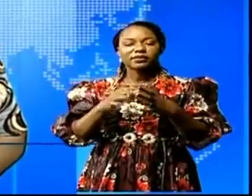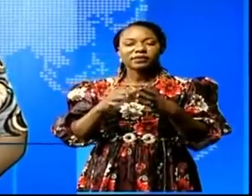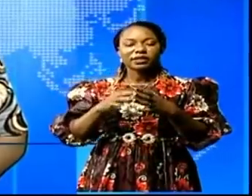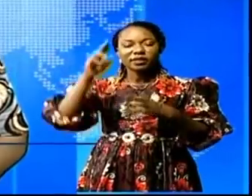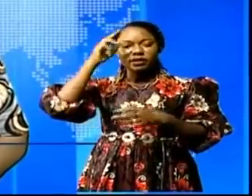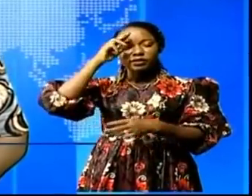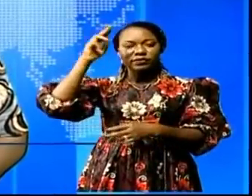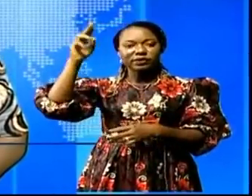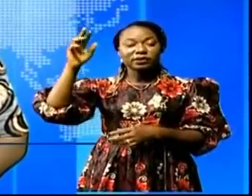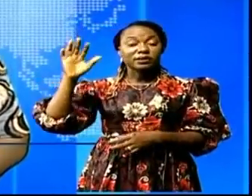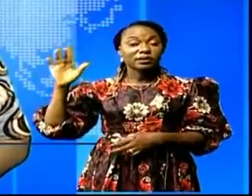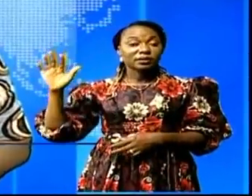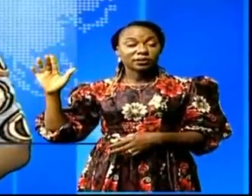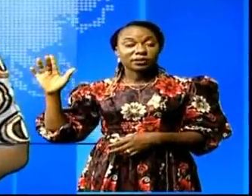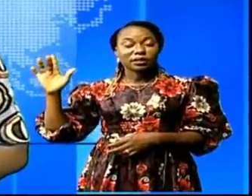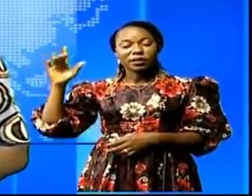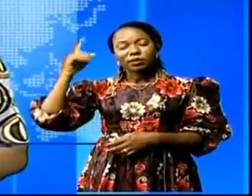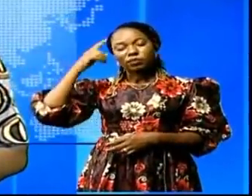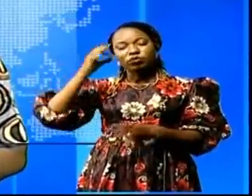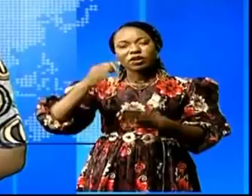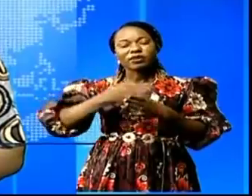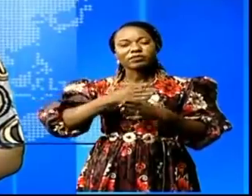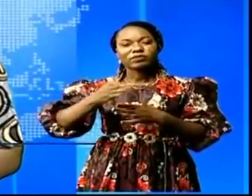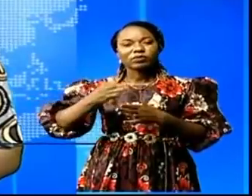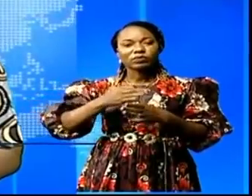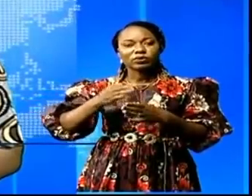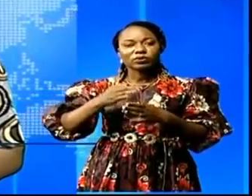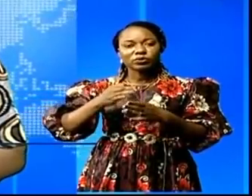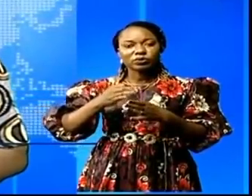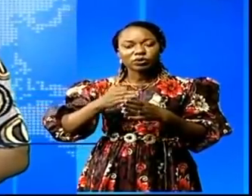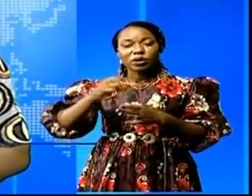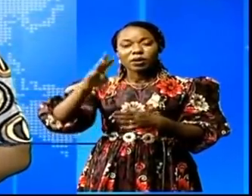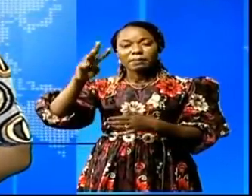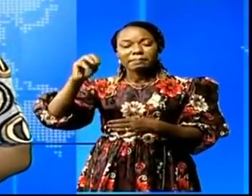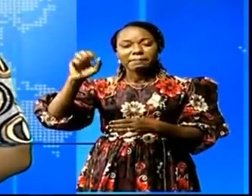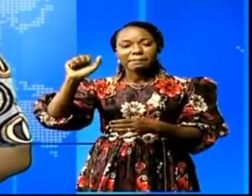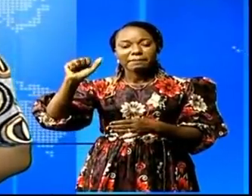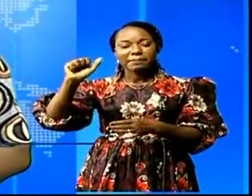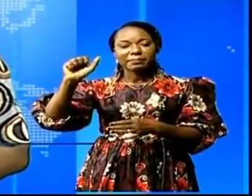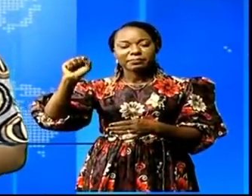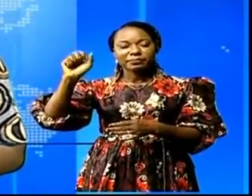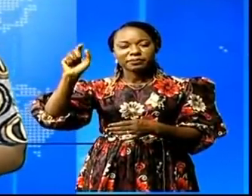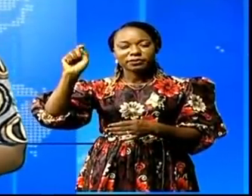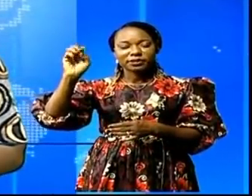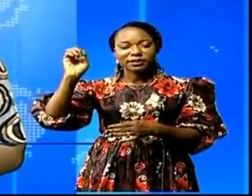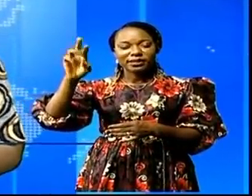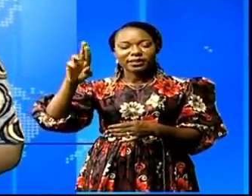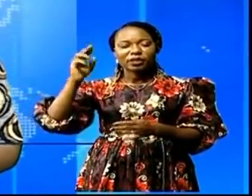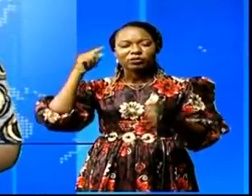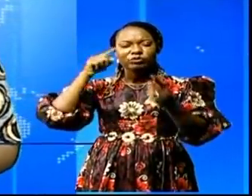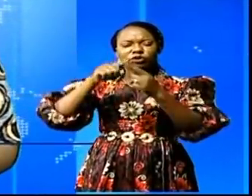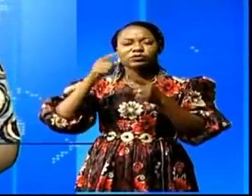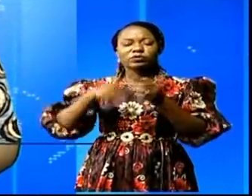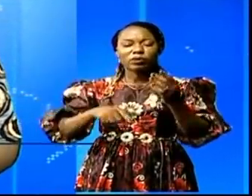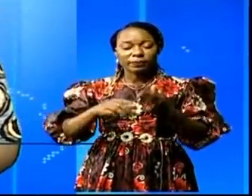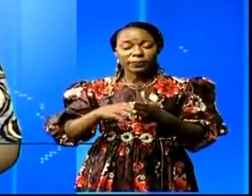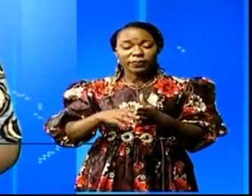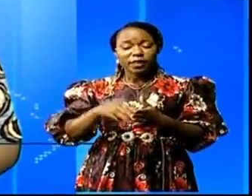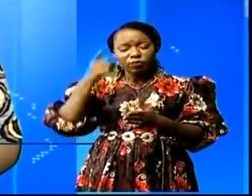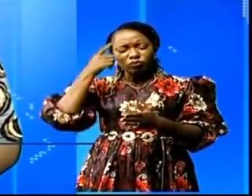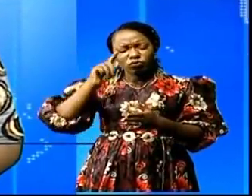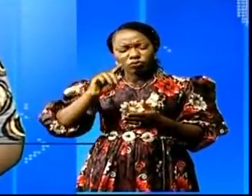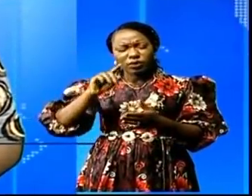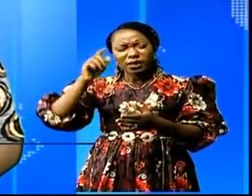l'université de Kinshasa pour la formation en master des officiers militaires. Objectif, se rendre